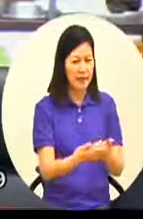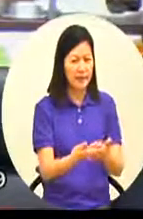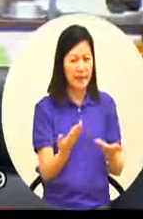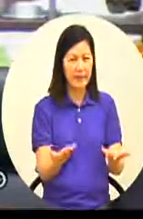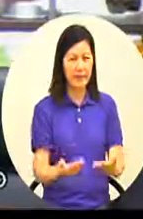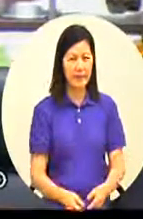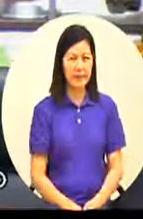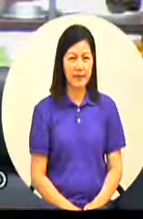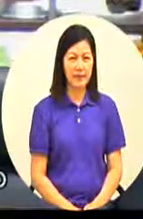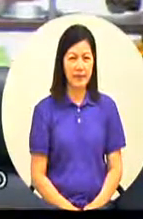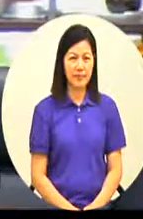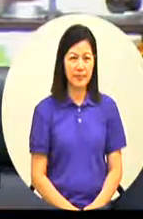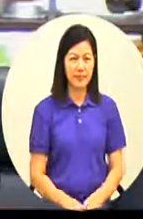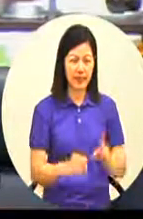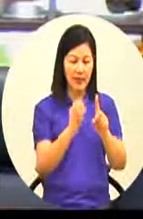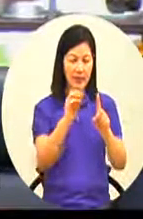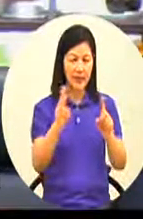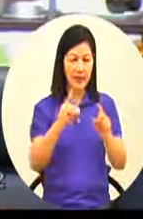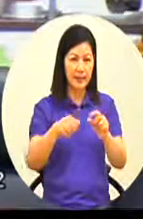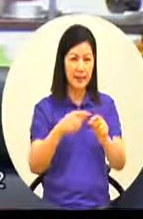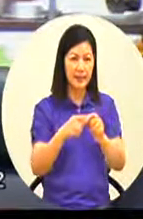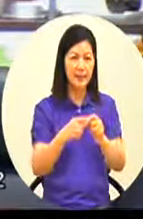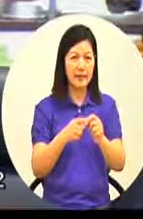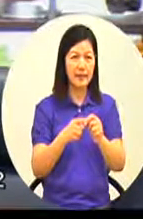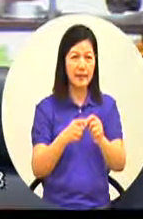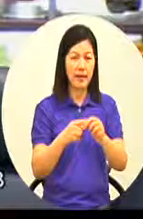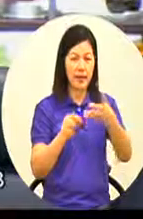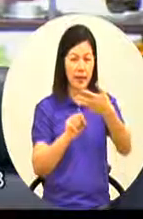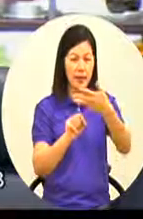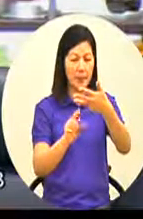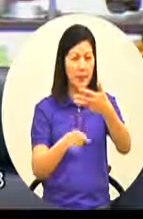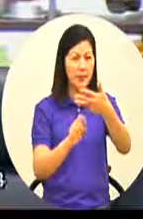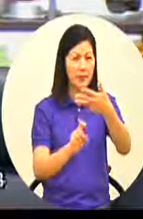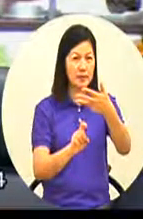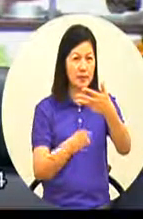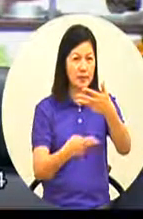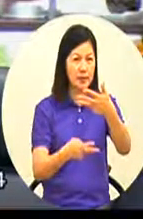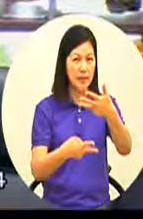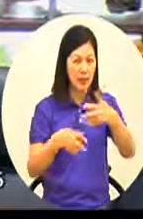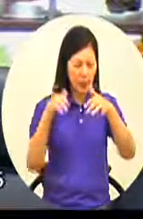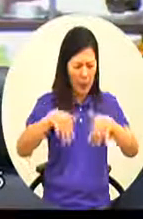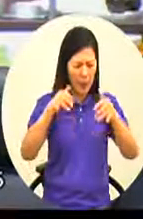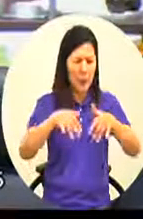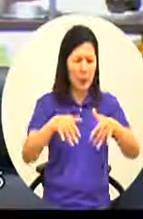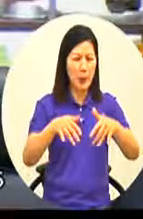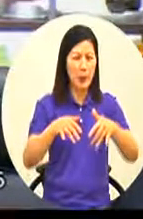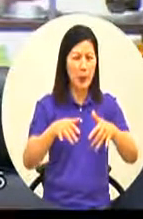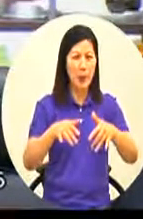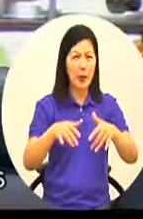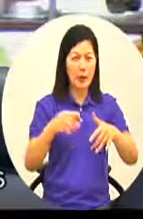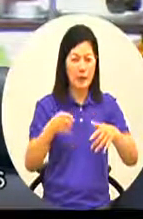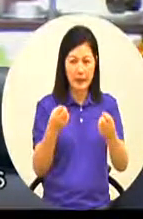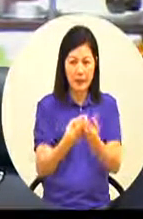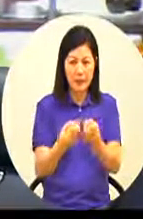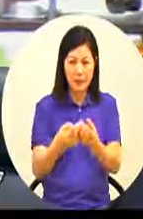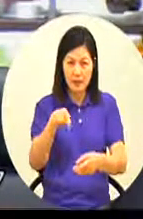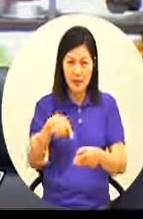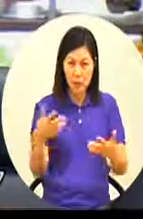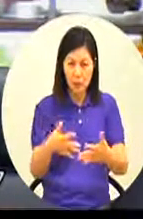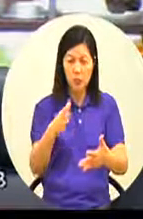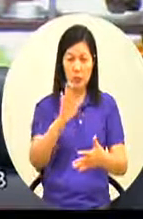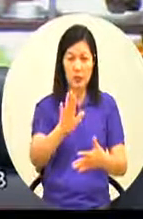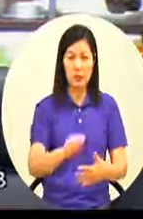在103年8月12号的时候，我们也因为有豪雨的关系，就已经发生这种问题了啦，